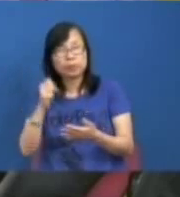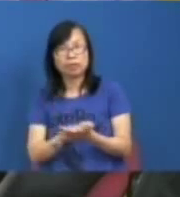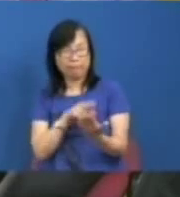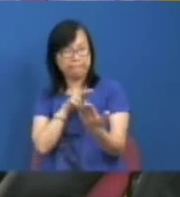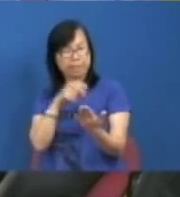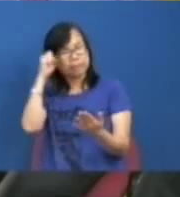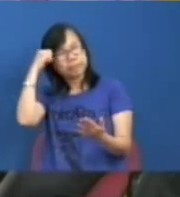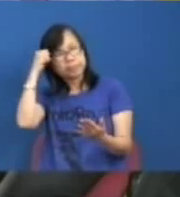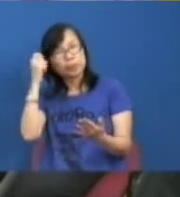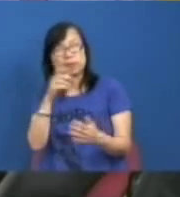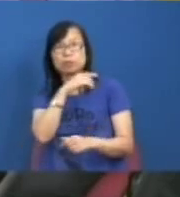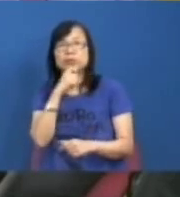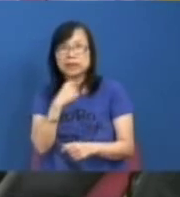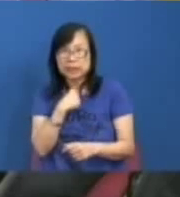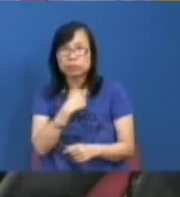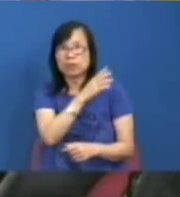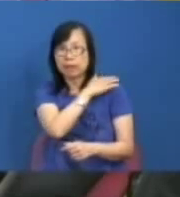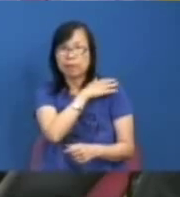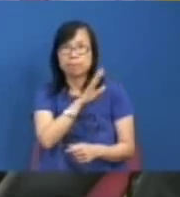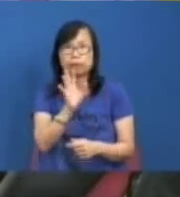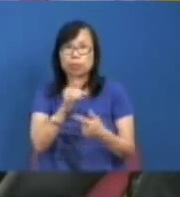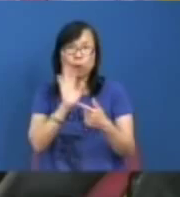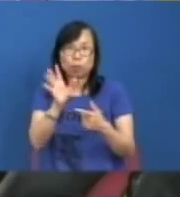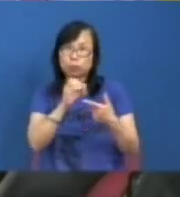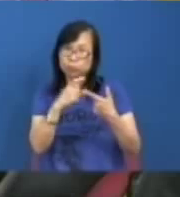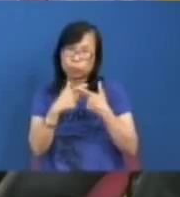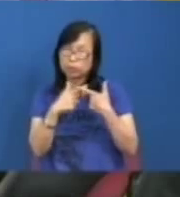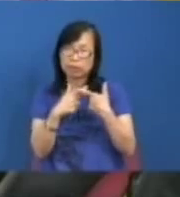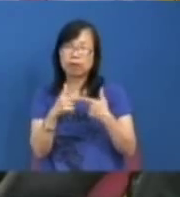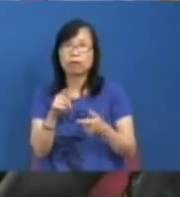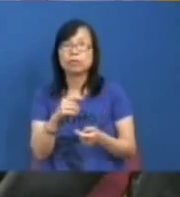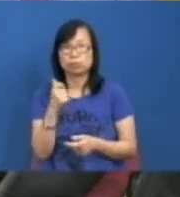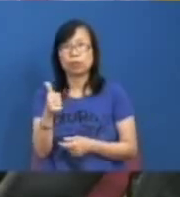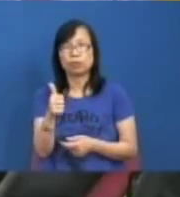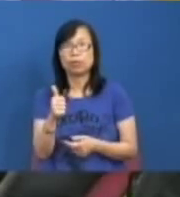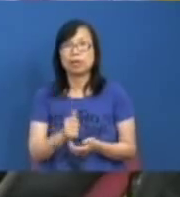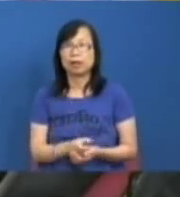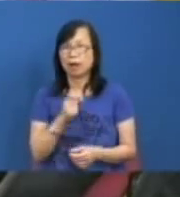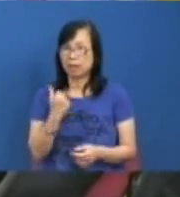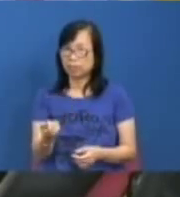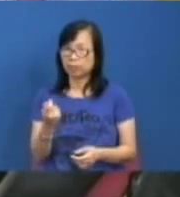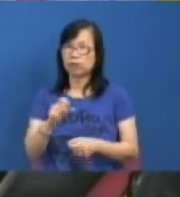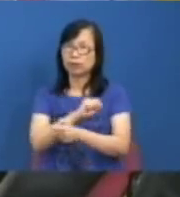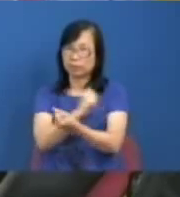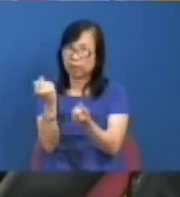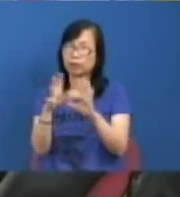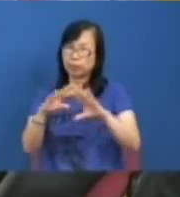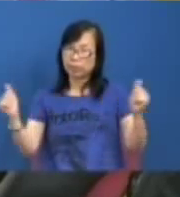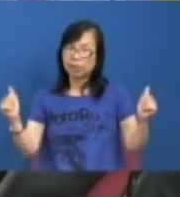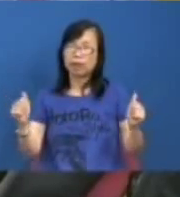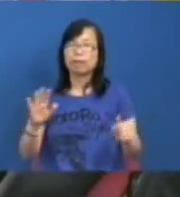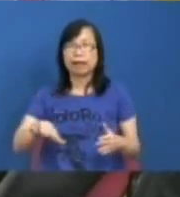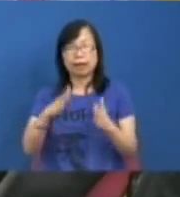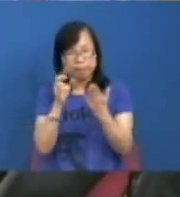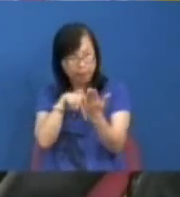估，都認為自己係責任嘅，唔存在爭拗咧，咁最好啦，就是、自己解決咗佢啦。 係啦， 如果睇完個